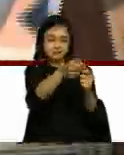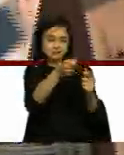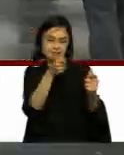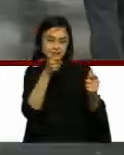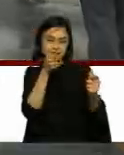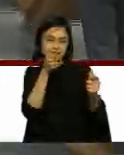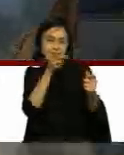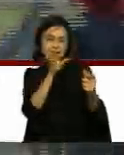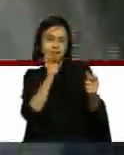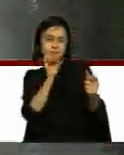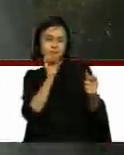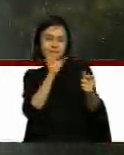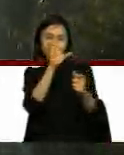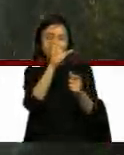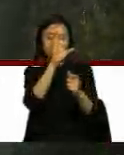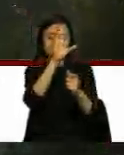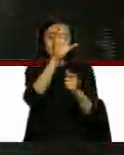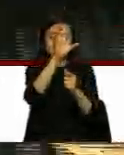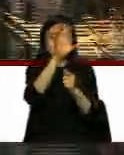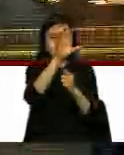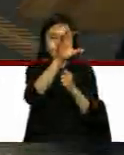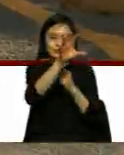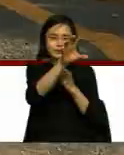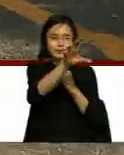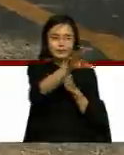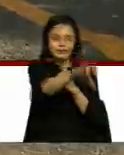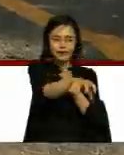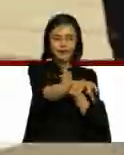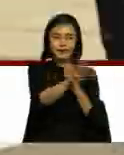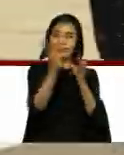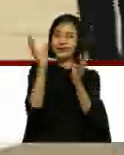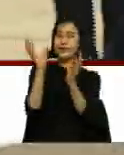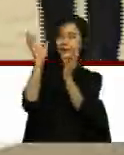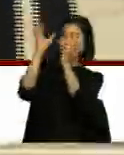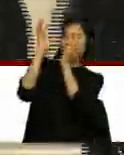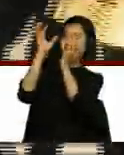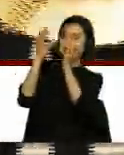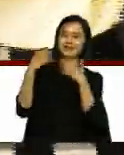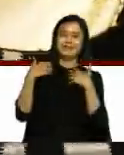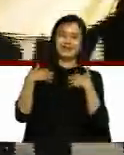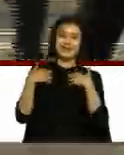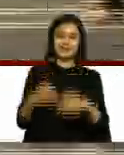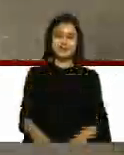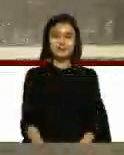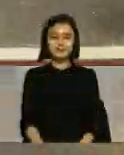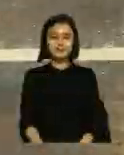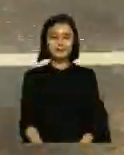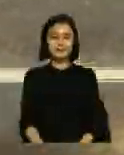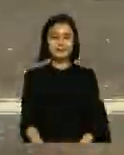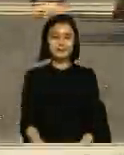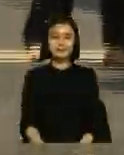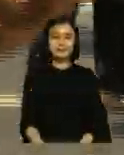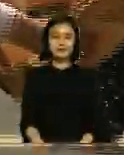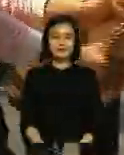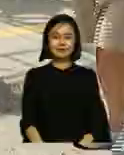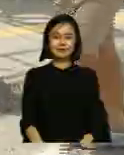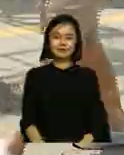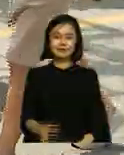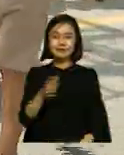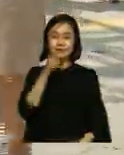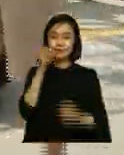하늘을 가로질러 떨어지면 키를 든 사람들이 달려가 받아냅니다. 하지만 대부분은 터져서 온몸을 적시게